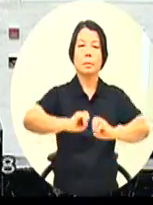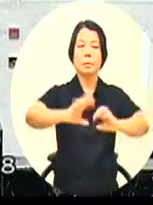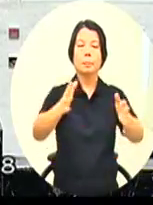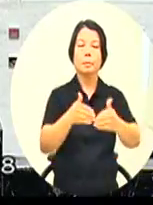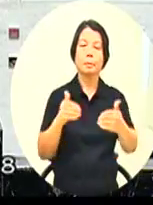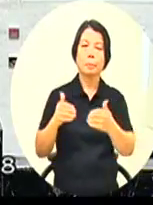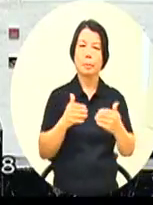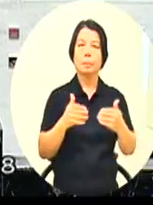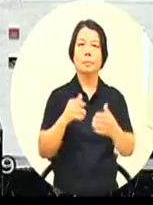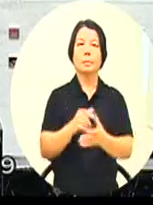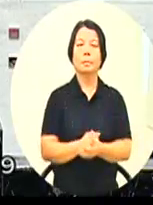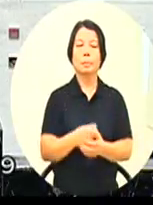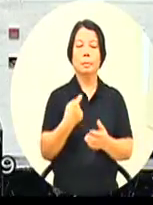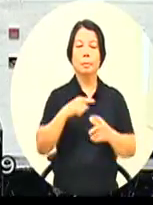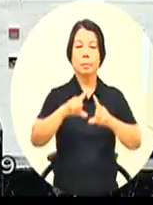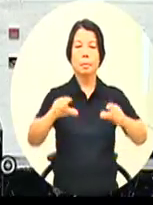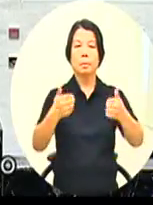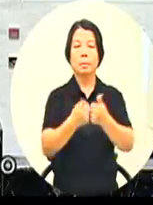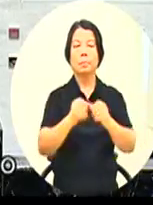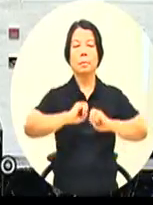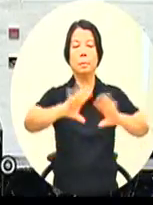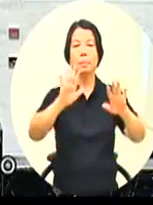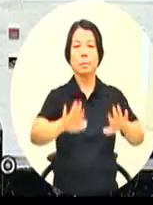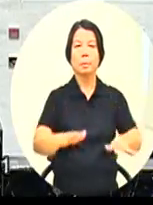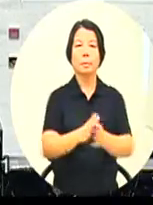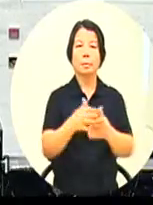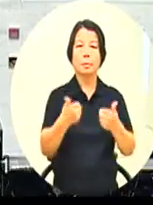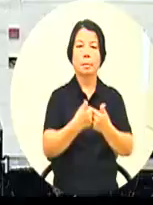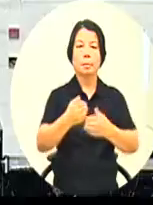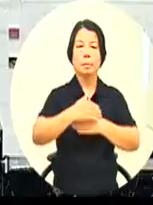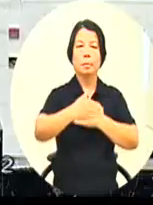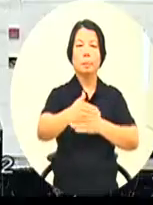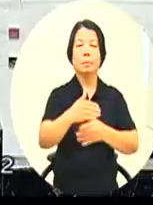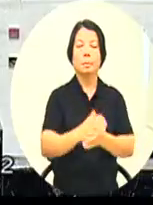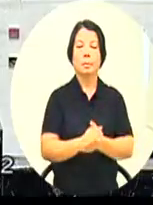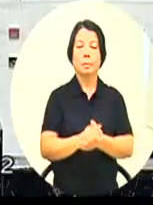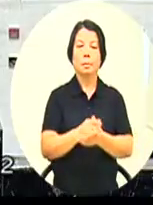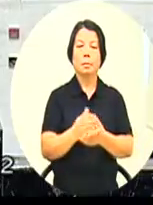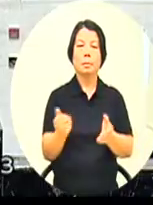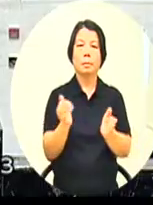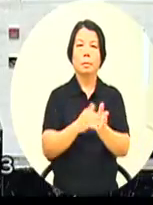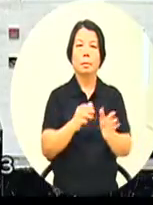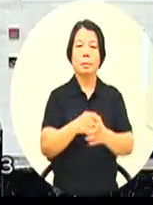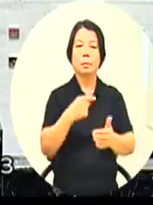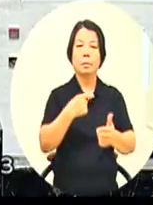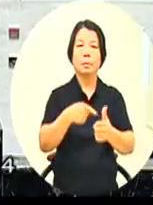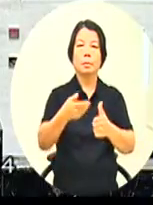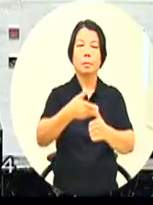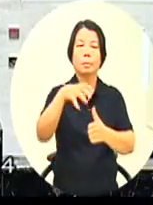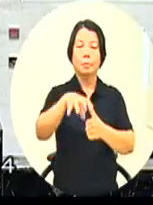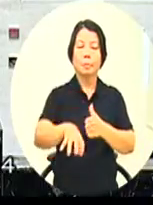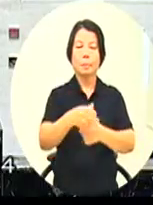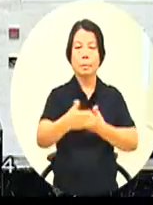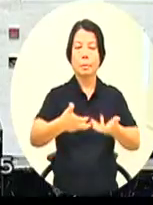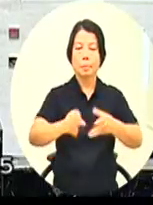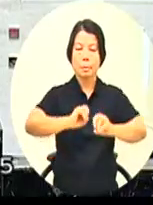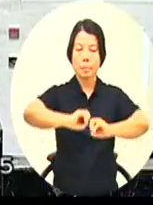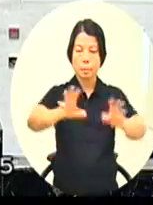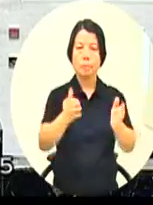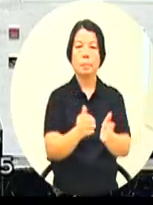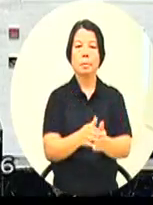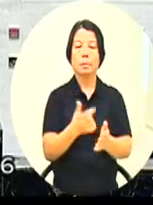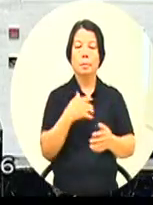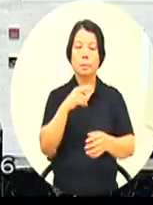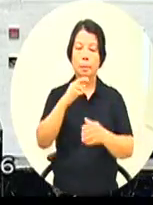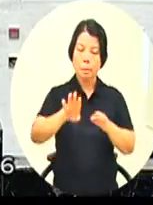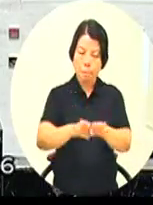询。我们先向大会来报告，今天的议程进行到教育部门的业务报告，接着呢就开始质